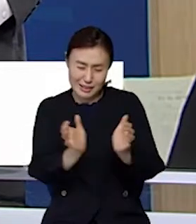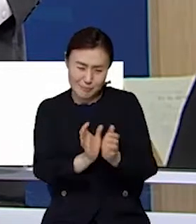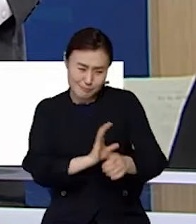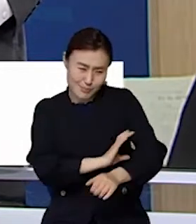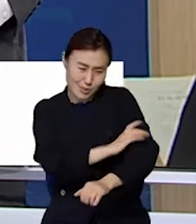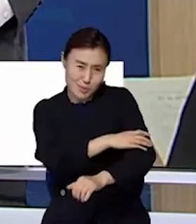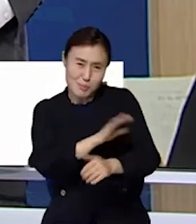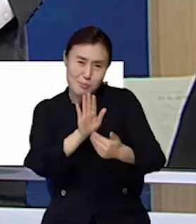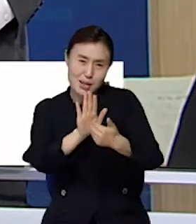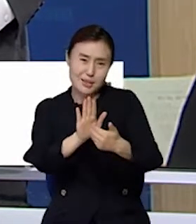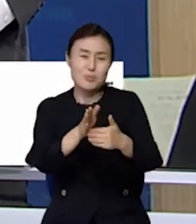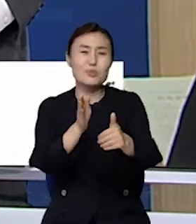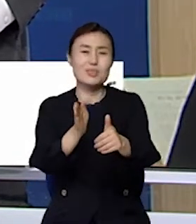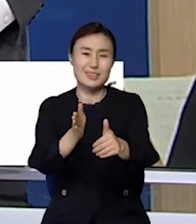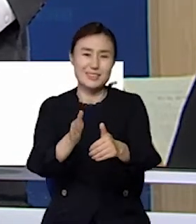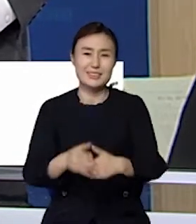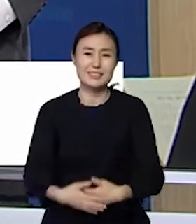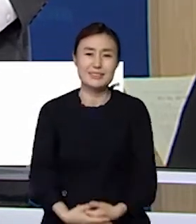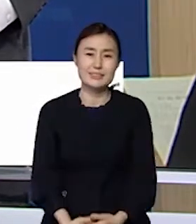호소했습니다. 이동근 기자의 보도입니다.